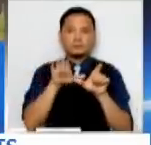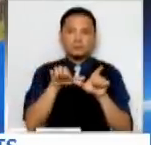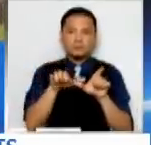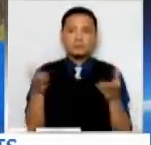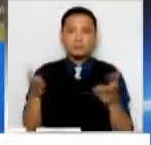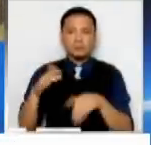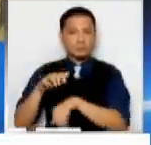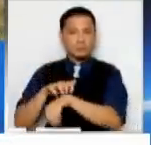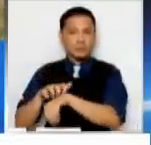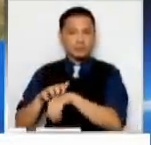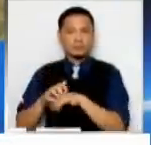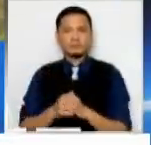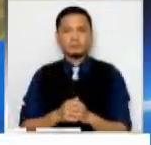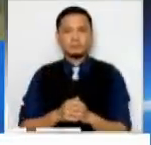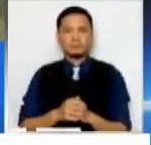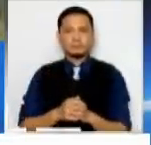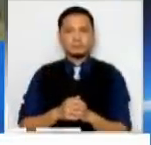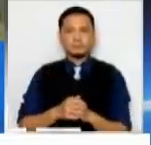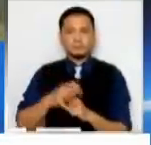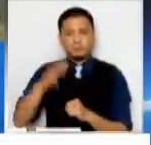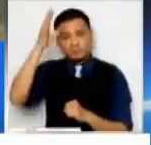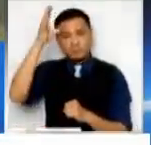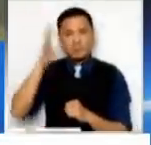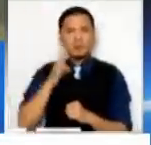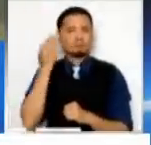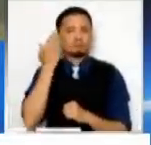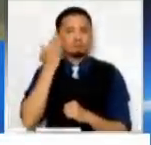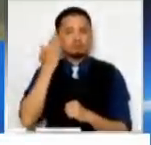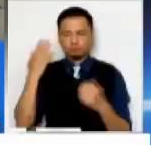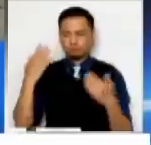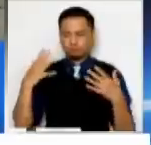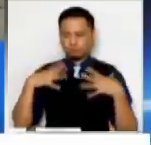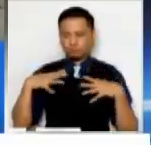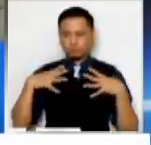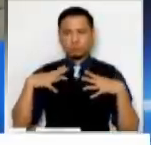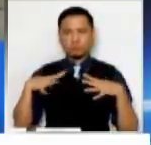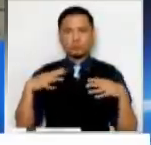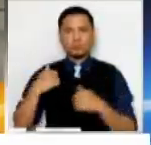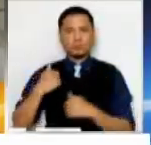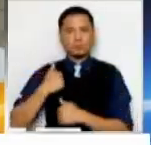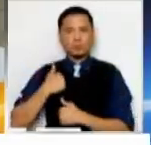Lalaki nagpagap na sundalo para makalusot sa traffic violation. Arestado!